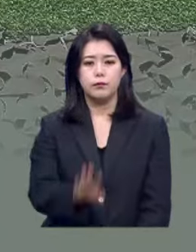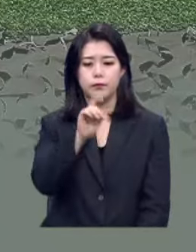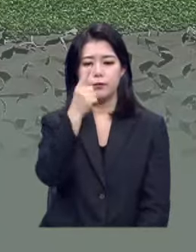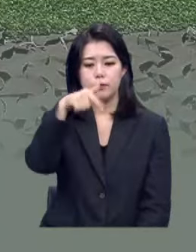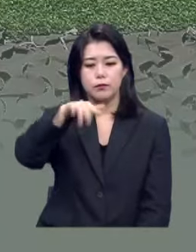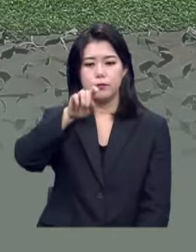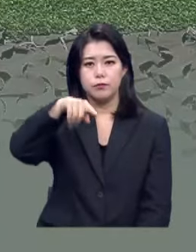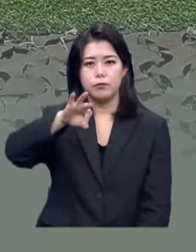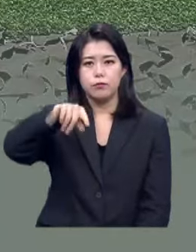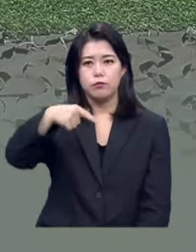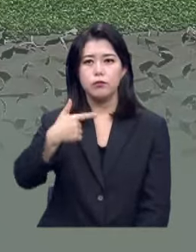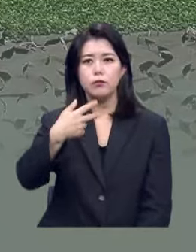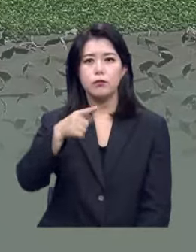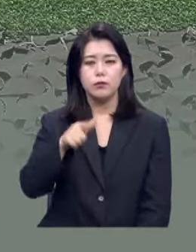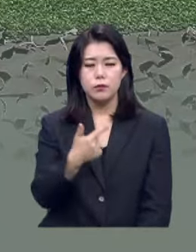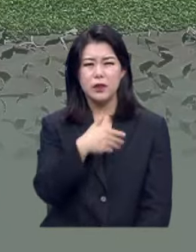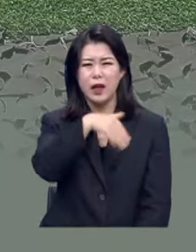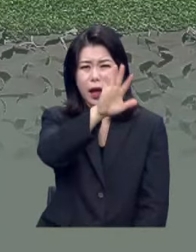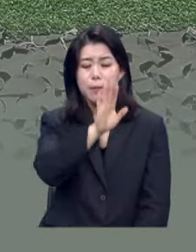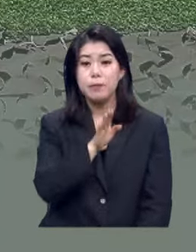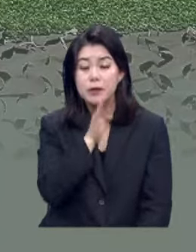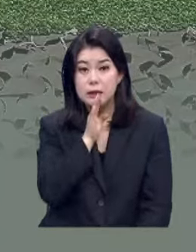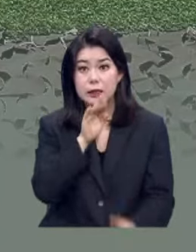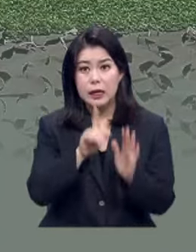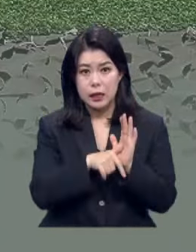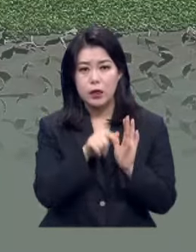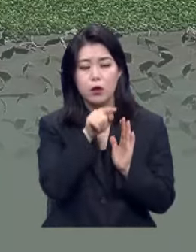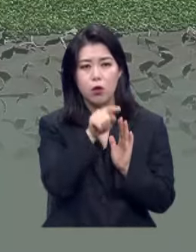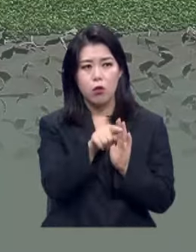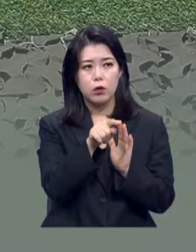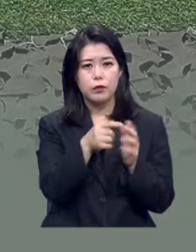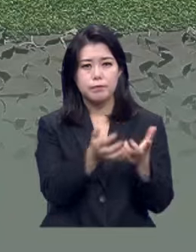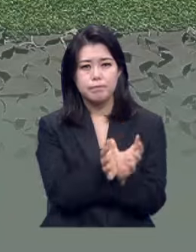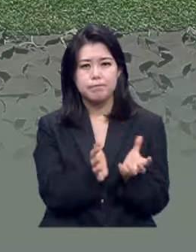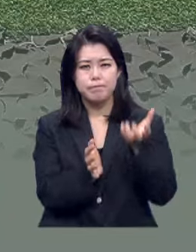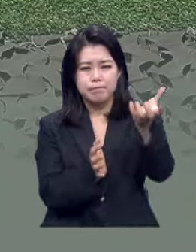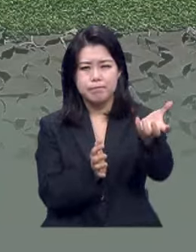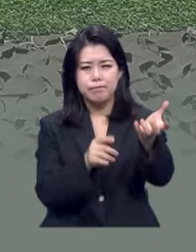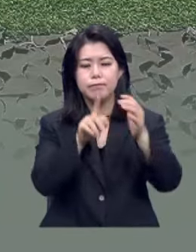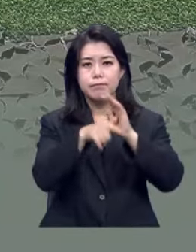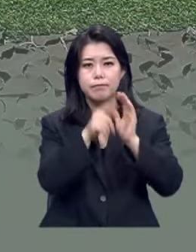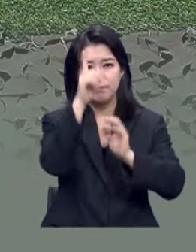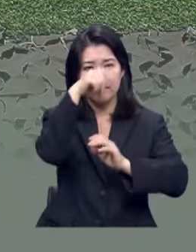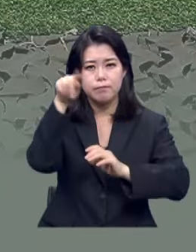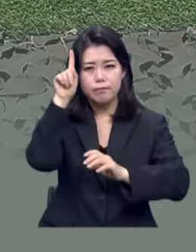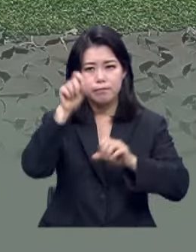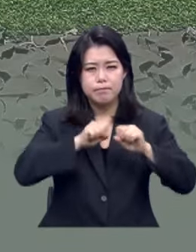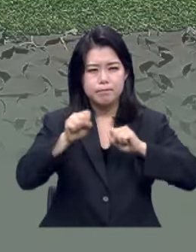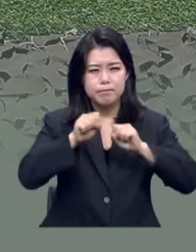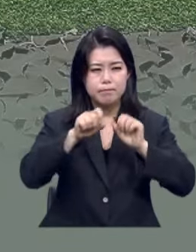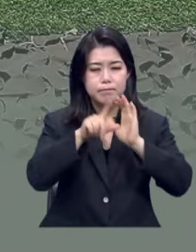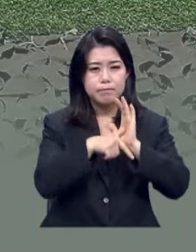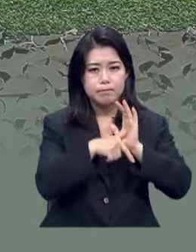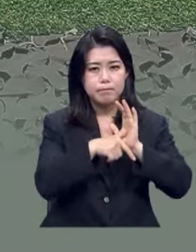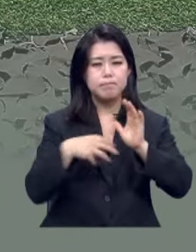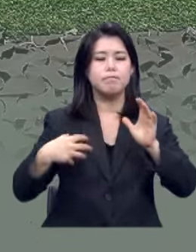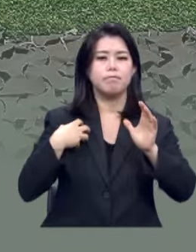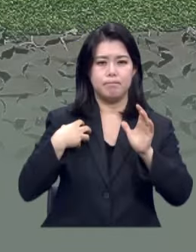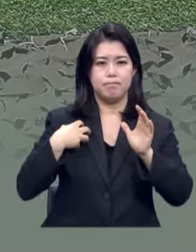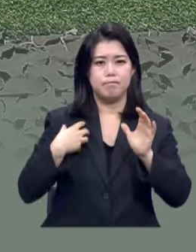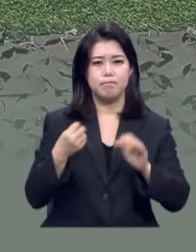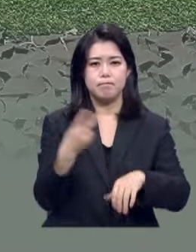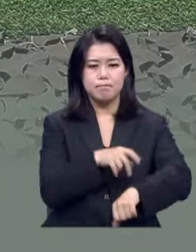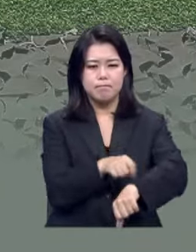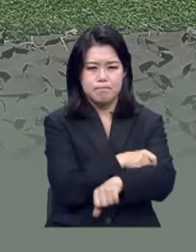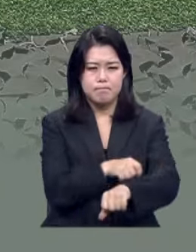군단이가 있는게 맞다라고 하면은 현지에서 폭풍 군단이 어 러시아의 수용 전개되는 것까지를 좀 관장을 하고 실제